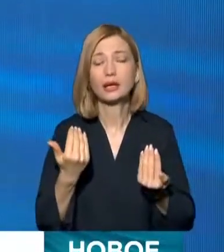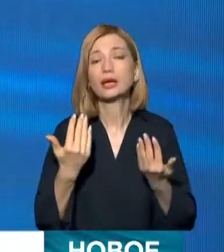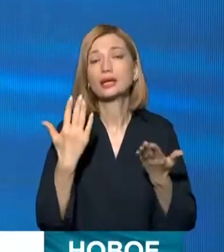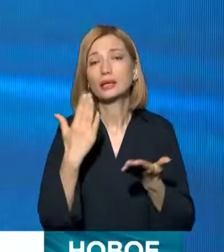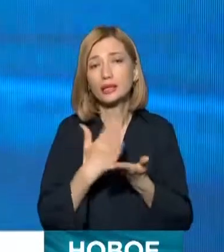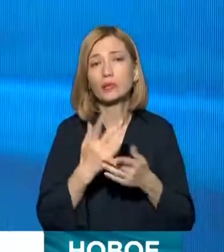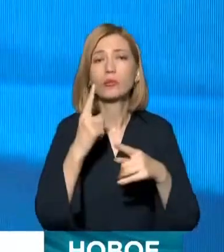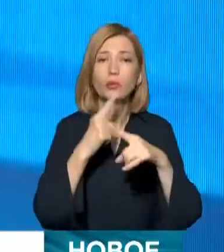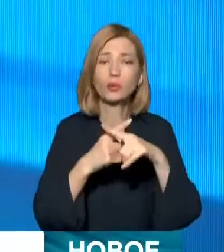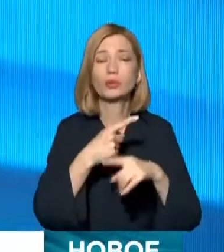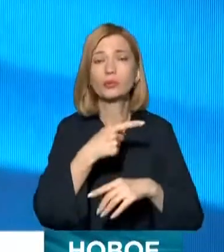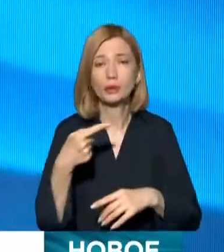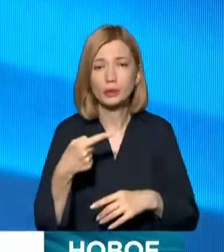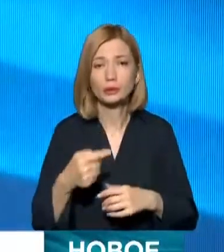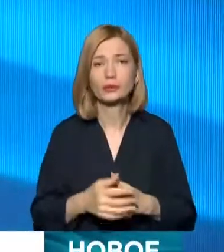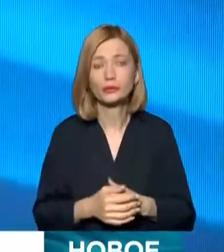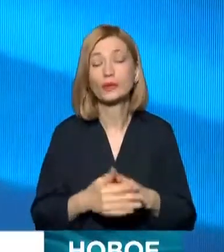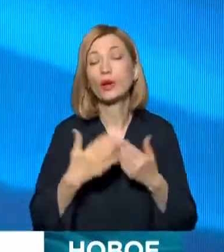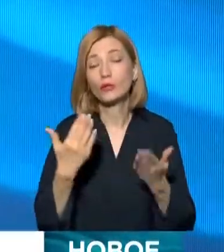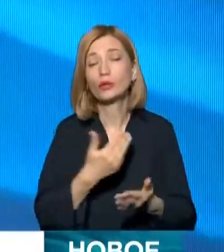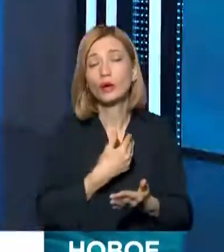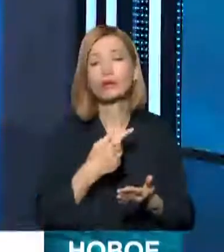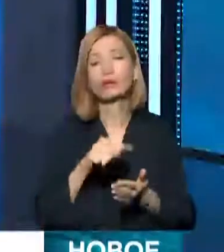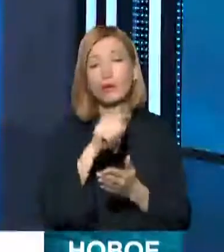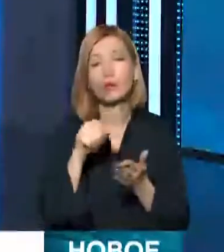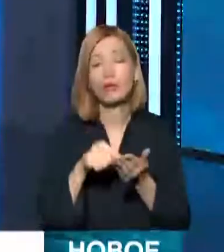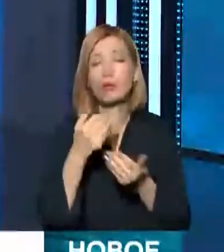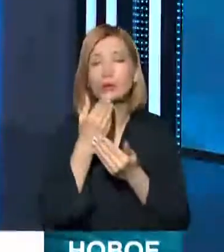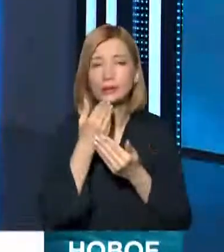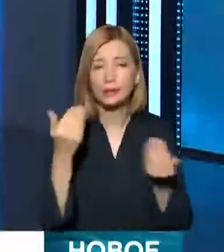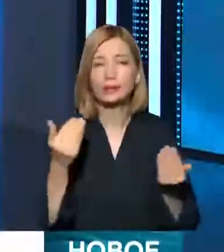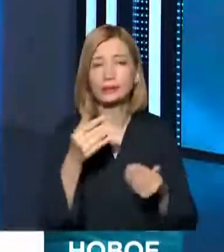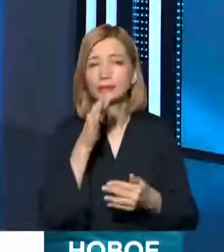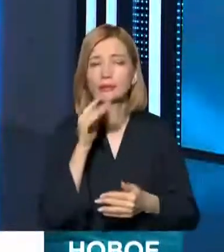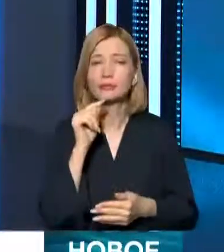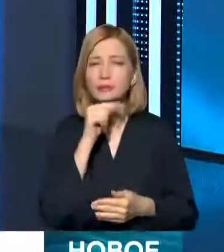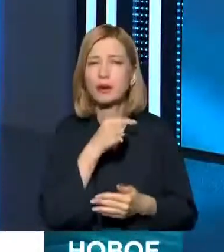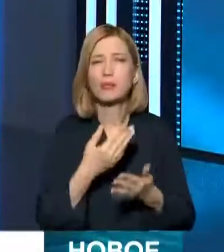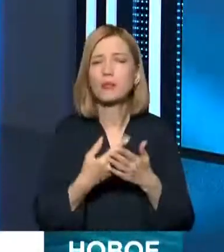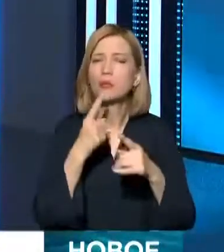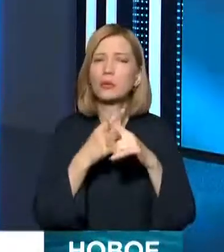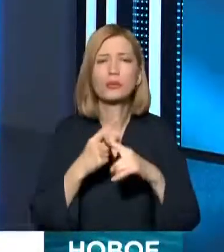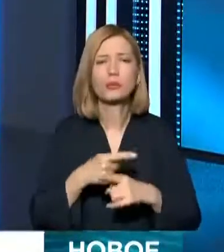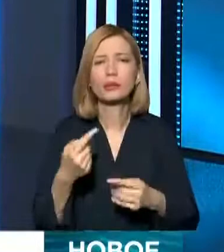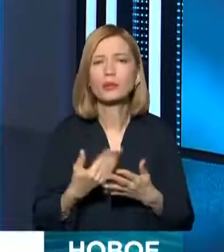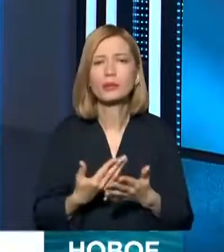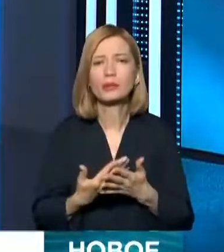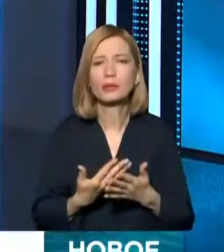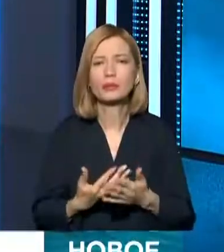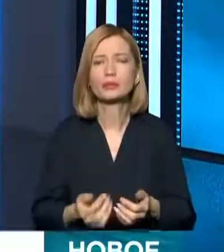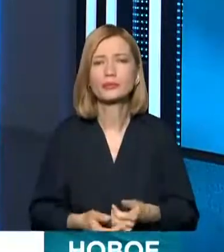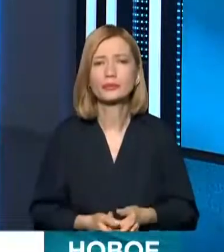плюсы, и минусы. Да, я хотел задать вам последний вопрос. У нас очень мало времени. Действительно, какие плюсы и минусы? Да.